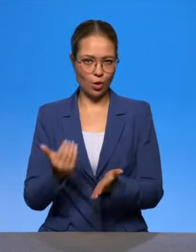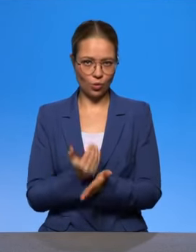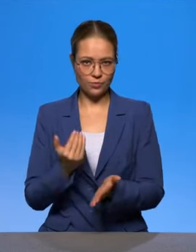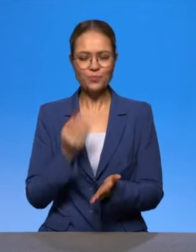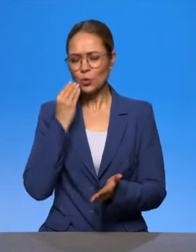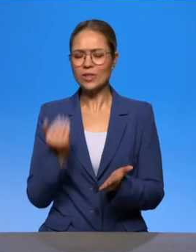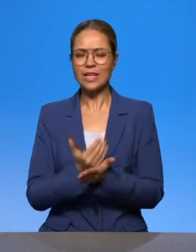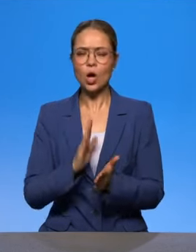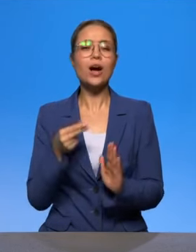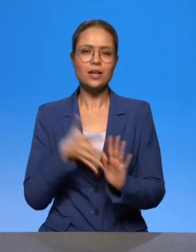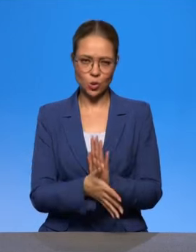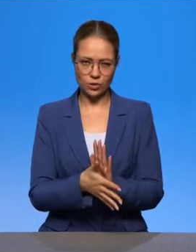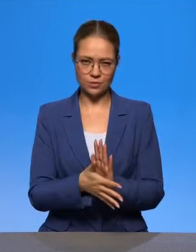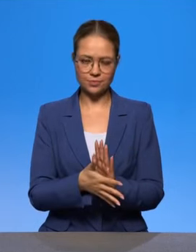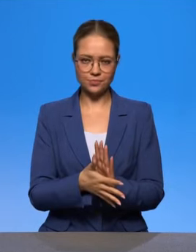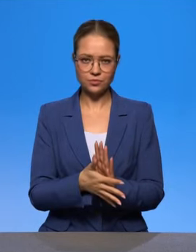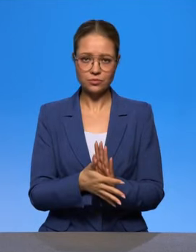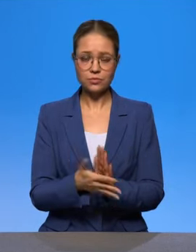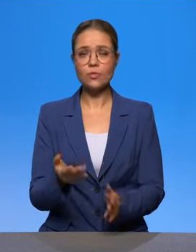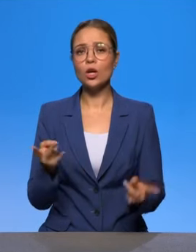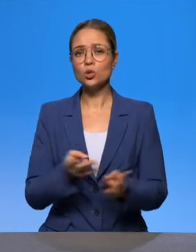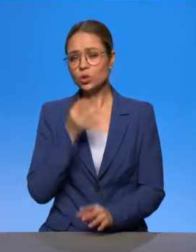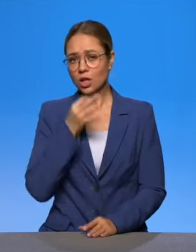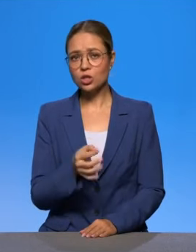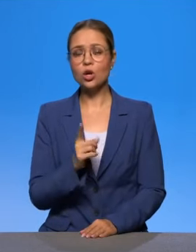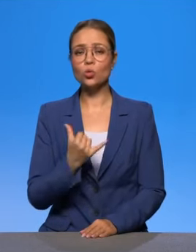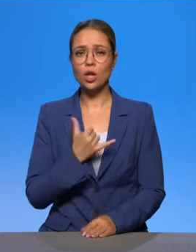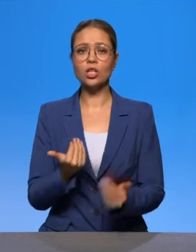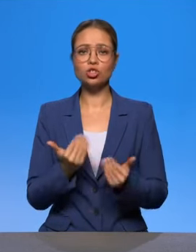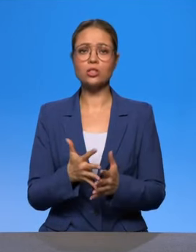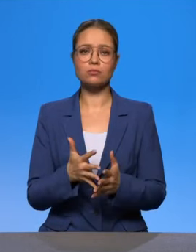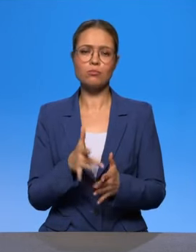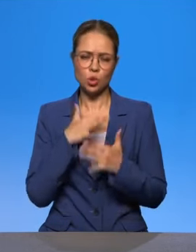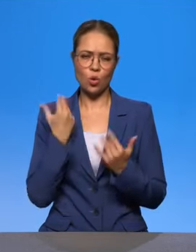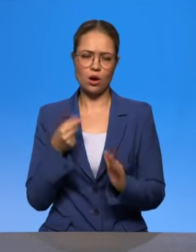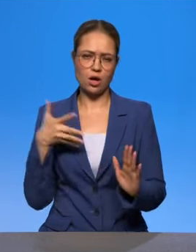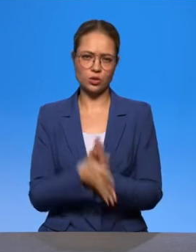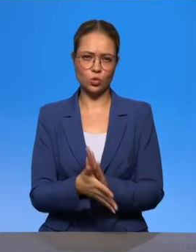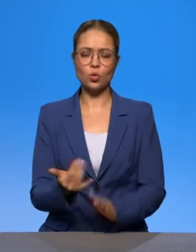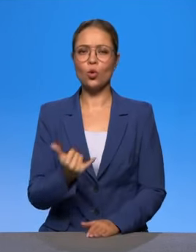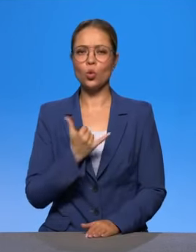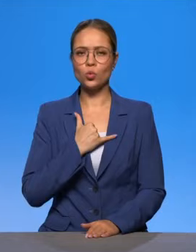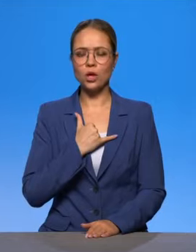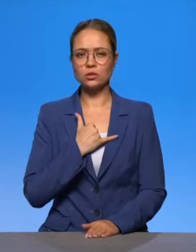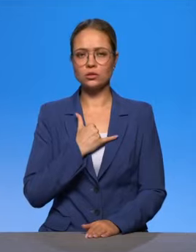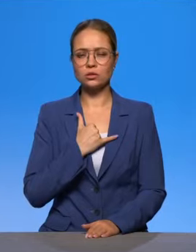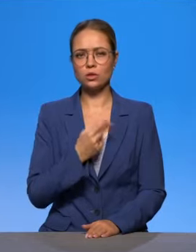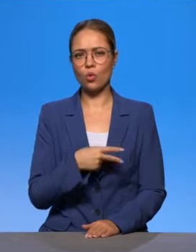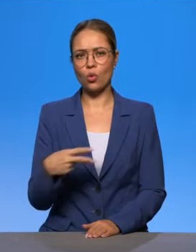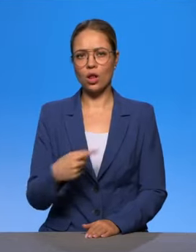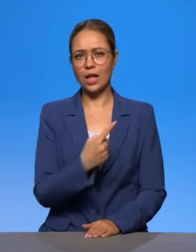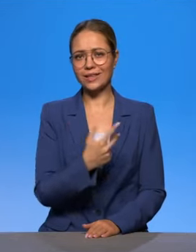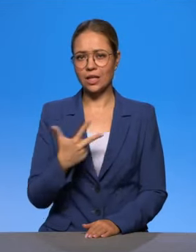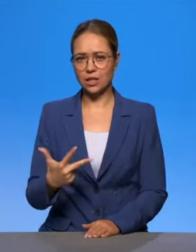доходы, а расходы. Все-таки у нас, конечно, большая сейчас часть расходы. Ну, во-первых, у нас почти, около трети